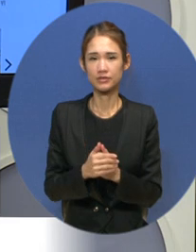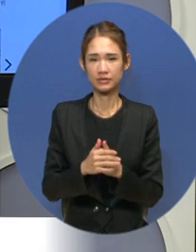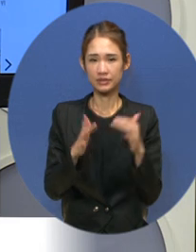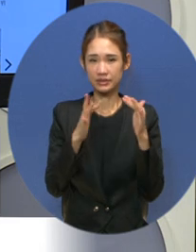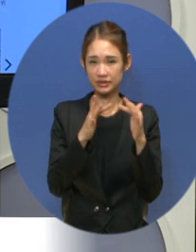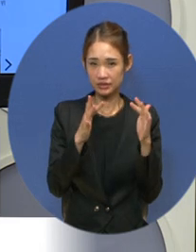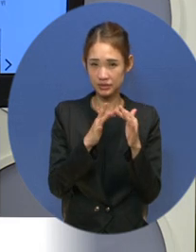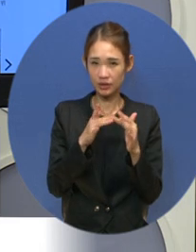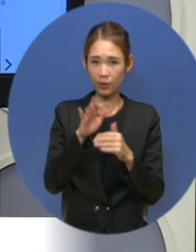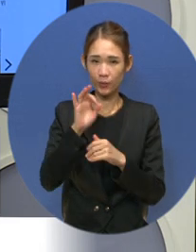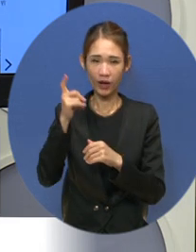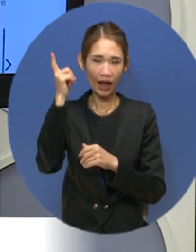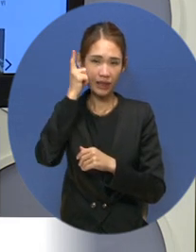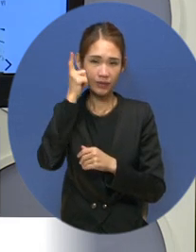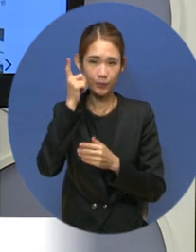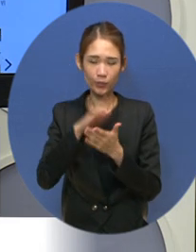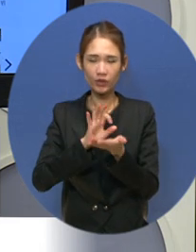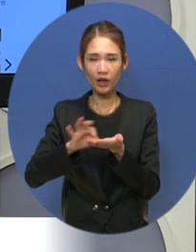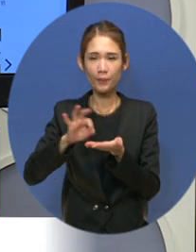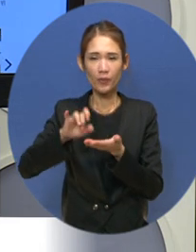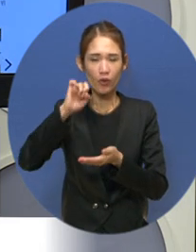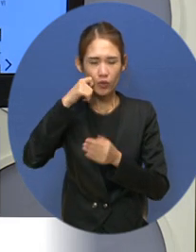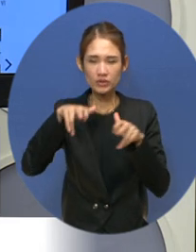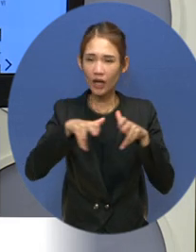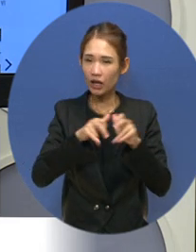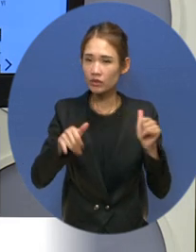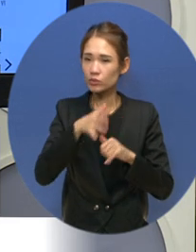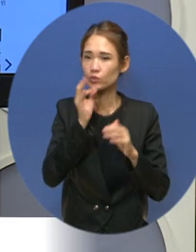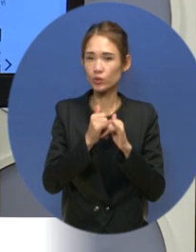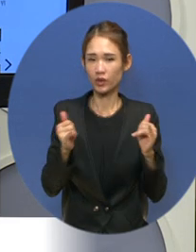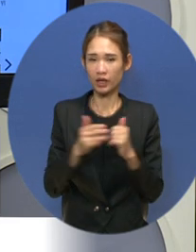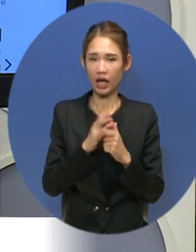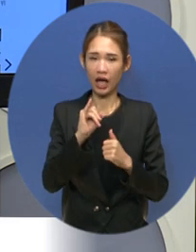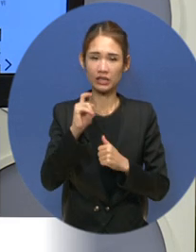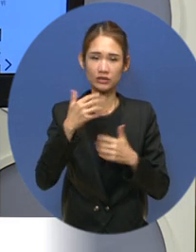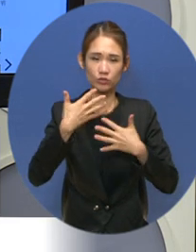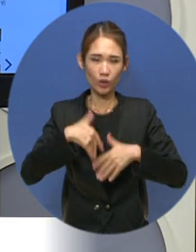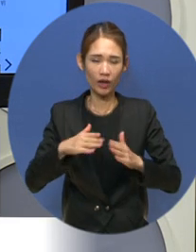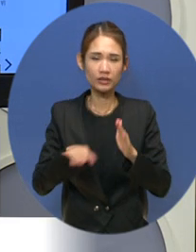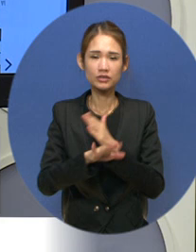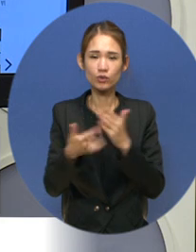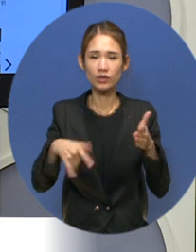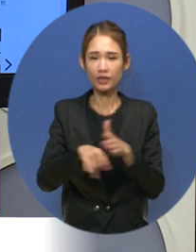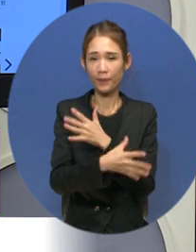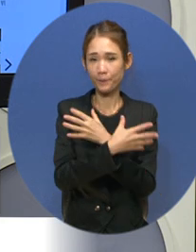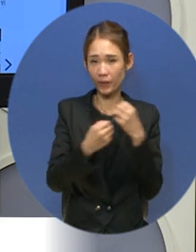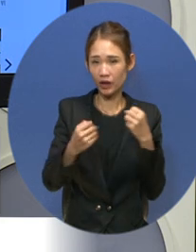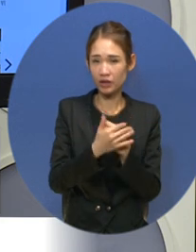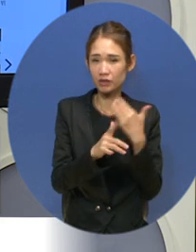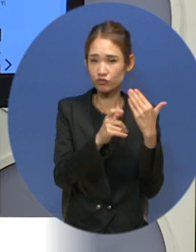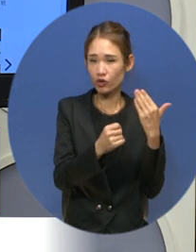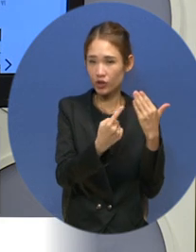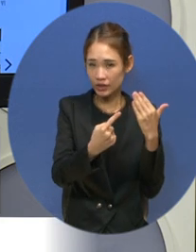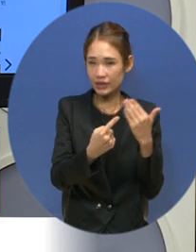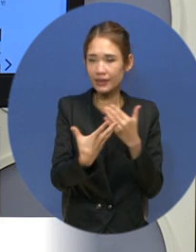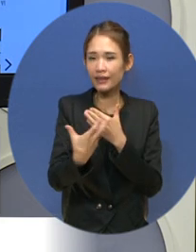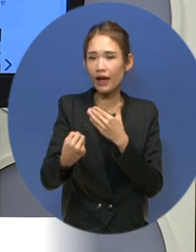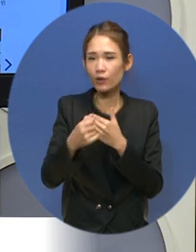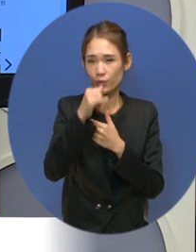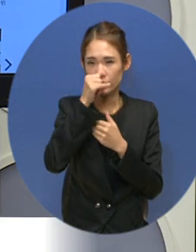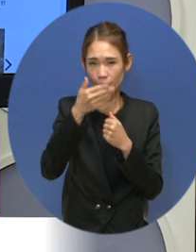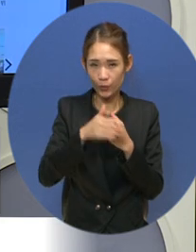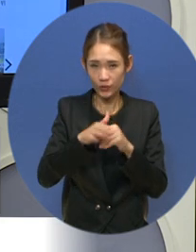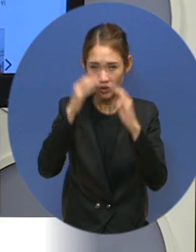인터넷과 모바일 사용이 어려운 장애인과 노인 등 it 취약계층을 위한 예 메일을 별도로 마련하고